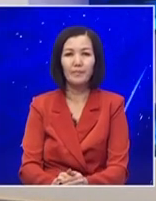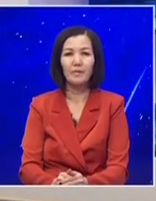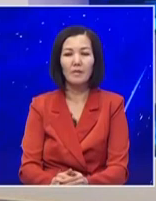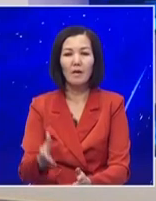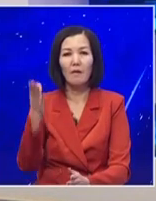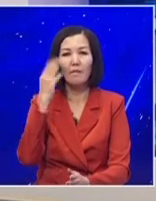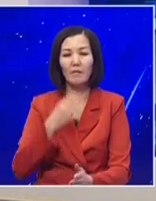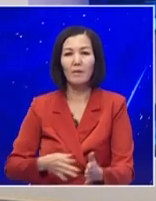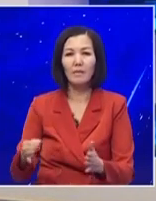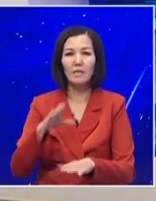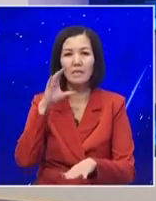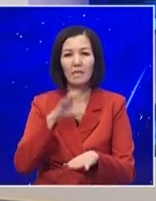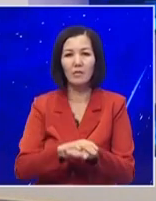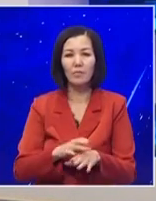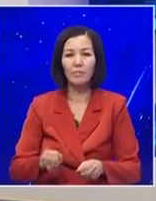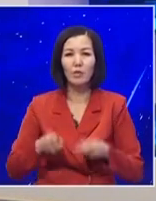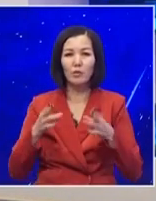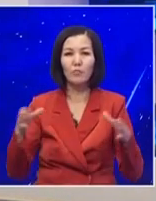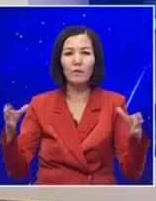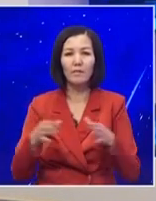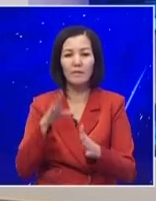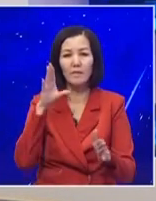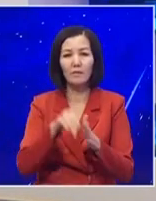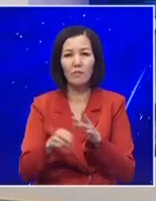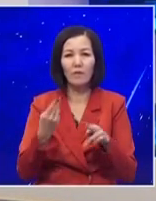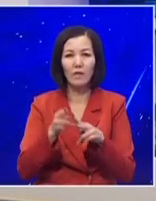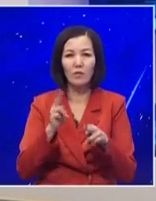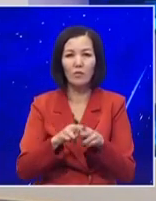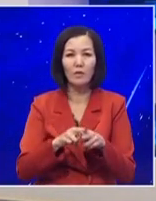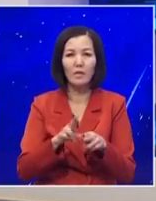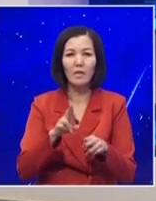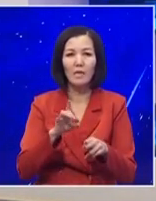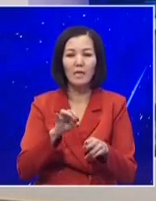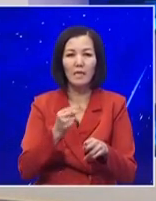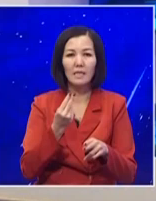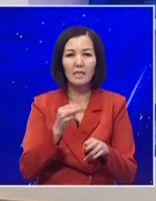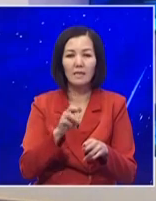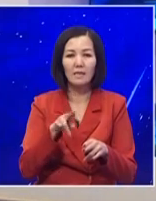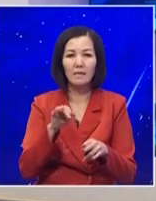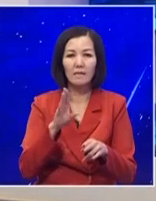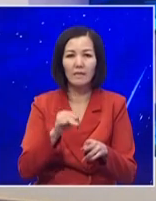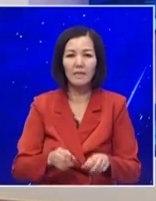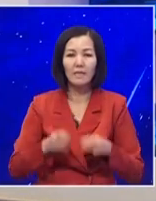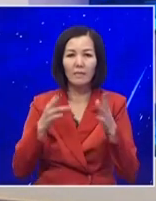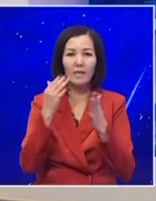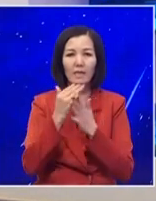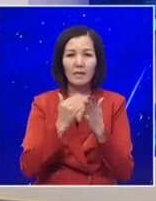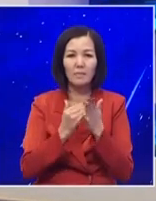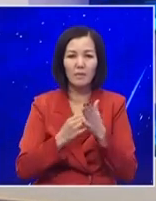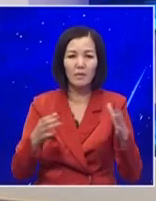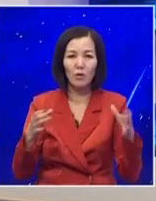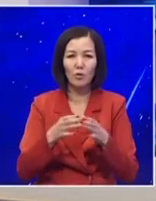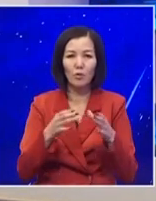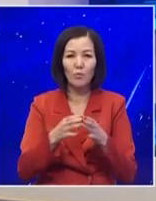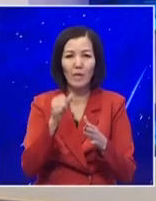В Алматинской области задержана преступная группа, в составе которой есть рецидивист. В криминальном списке преступной